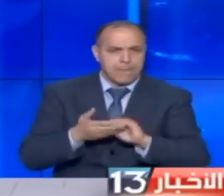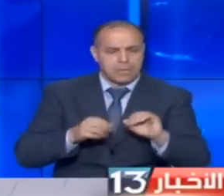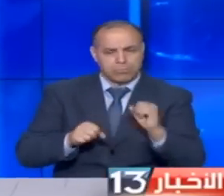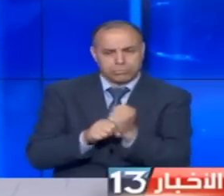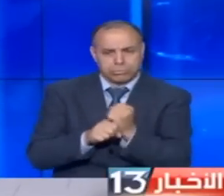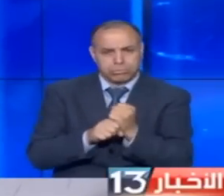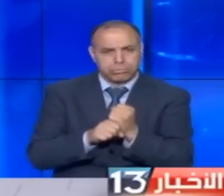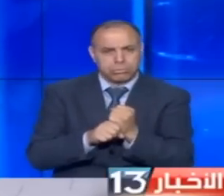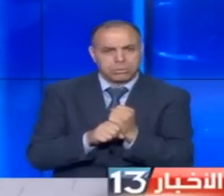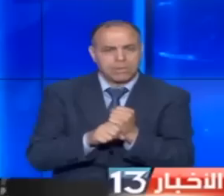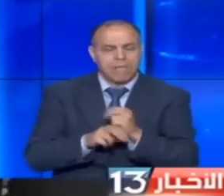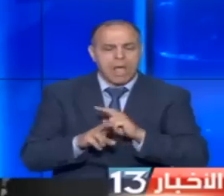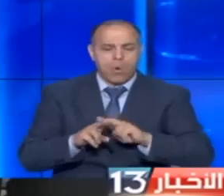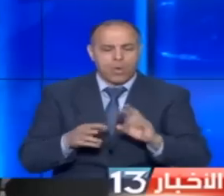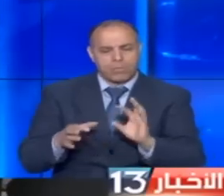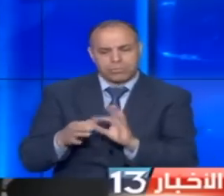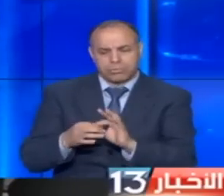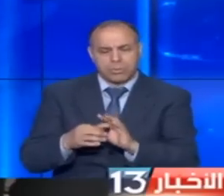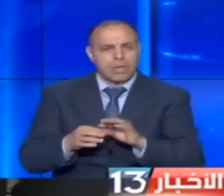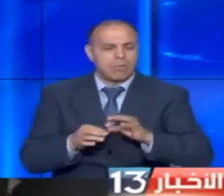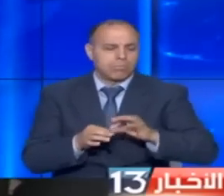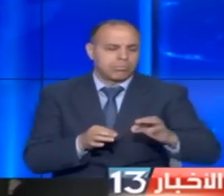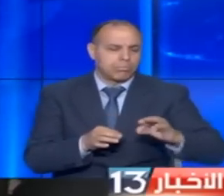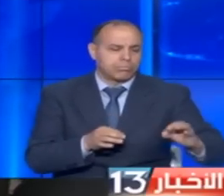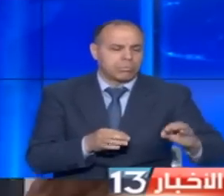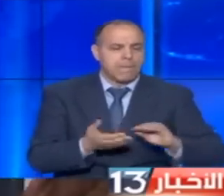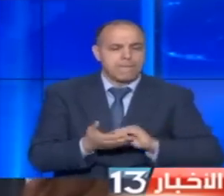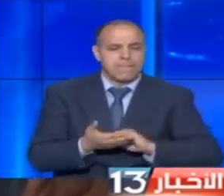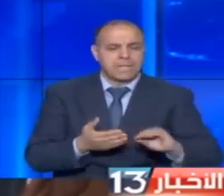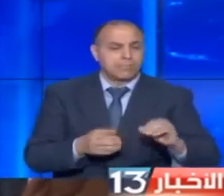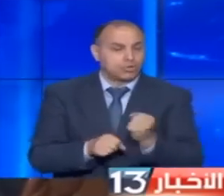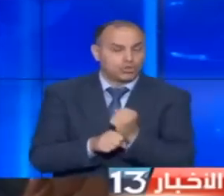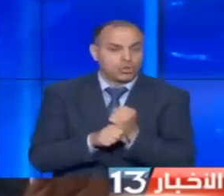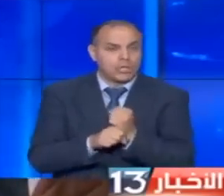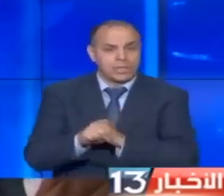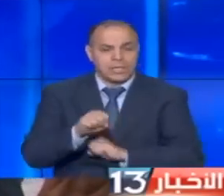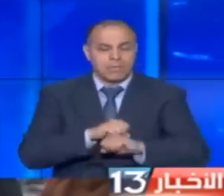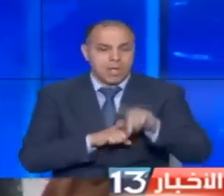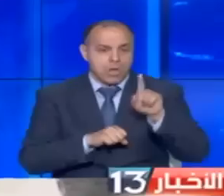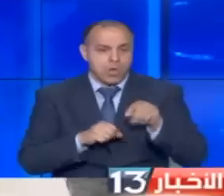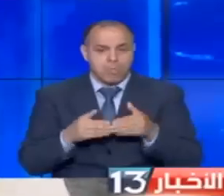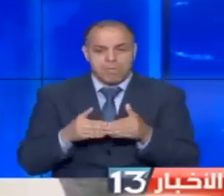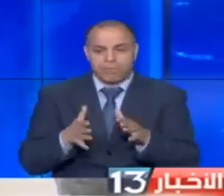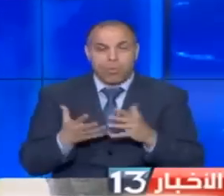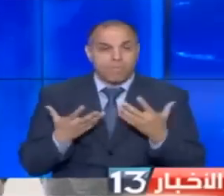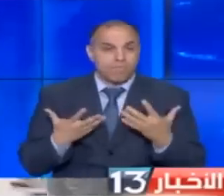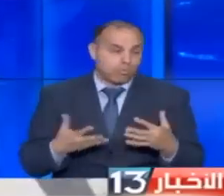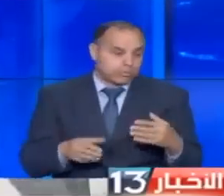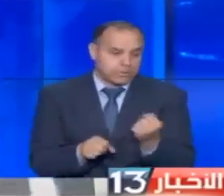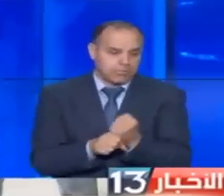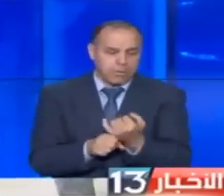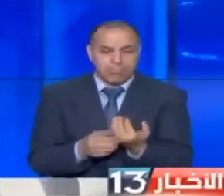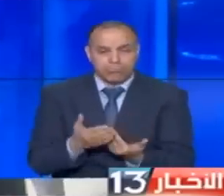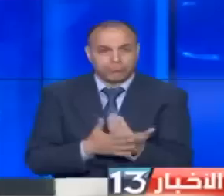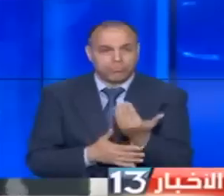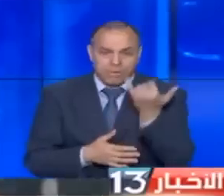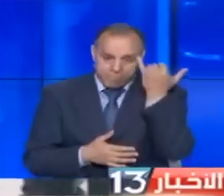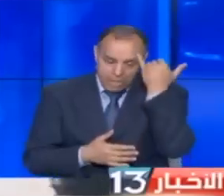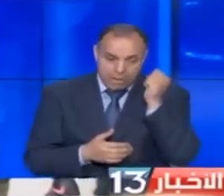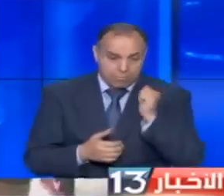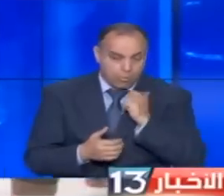ال في حال قنوات قواته مكتب تشغيل اضافه الى تنظيم يوم مفتوح ل التشغيل والمبادره الخاصه